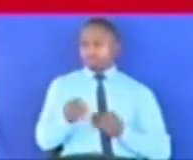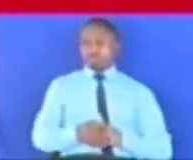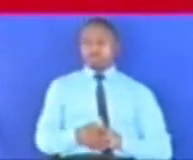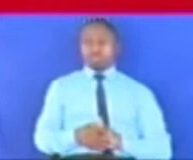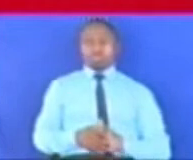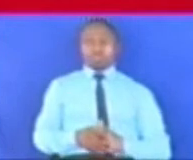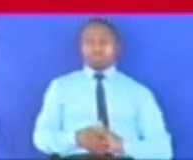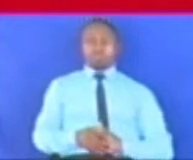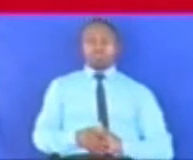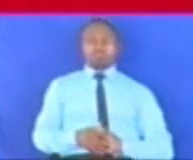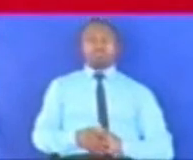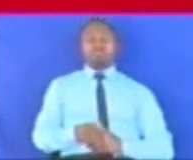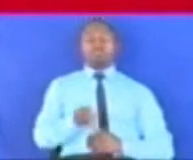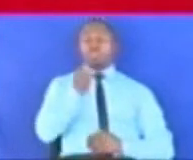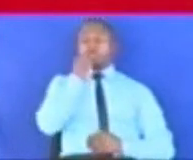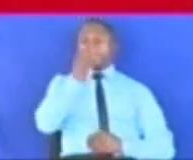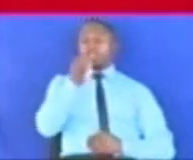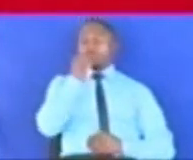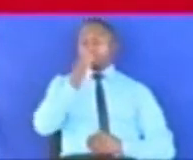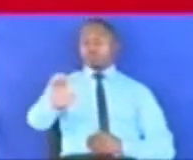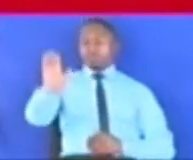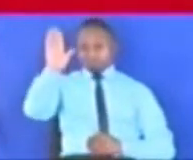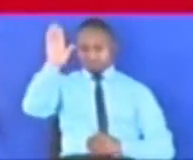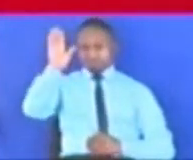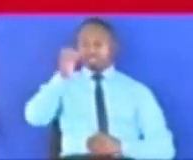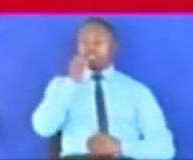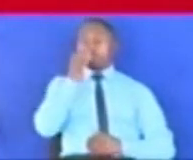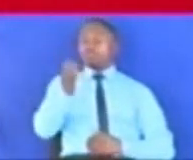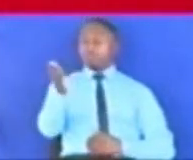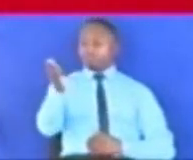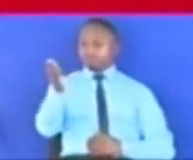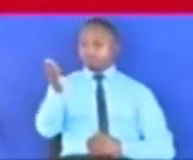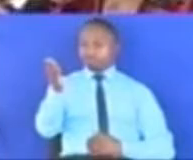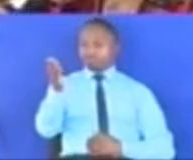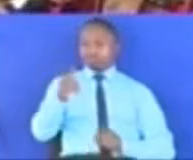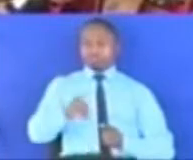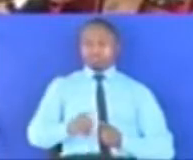malaria. Taarifa Mheshimiwa Naibu Spika.